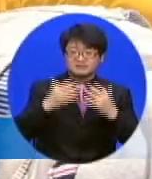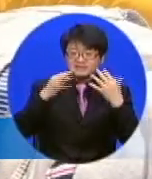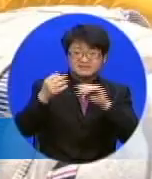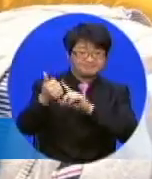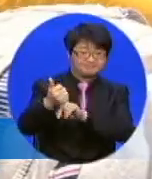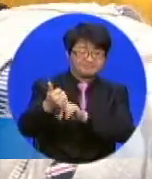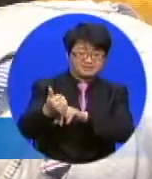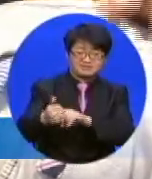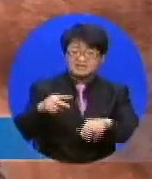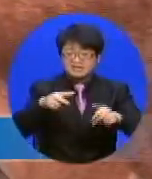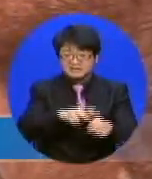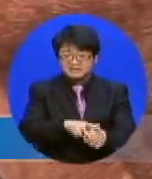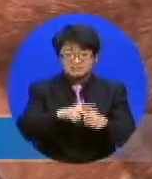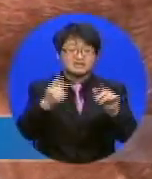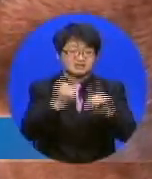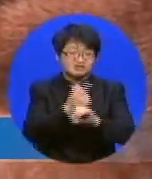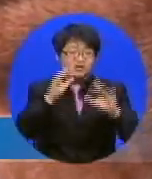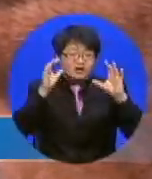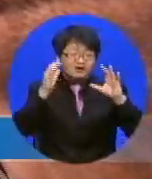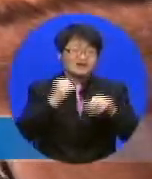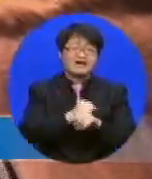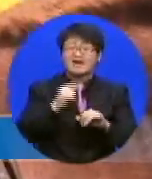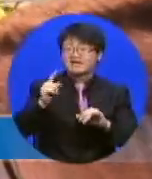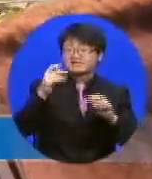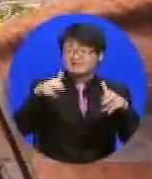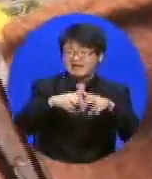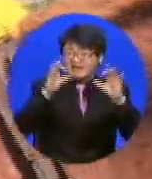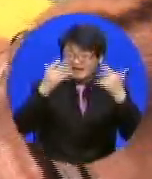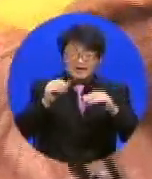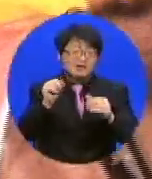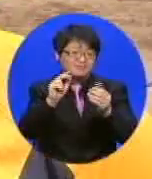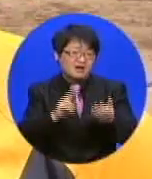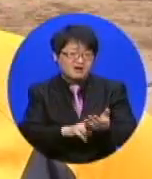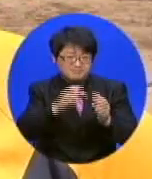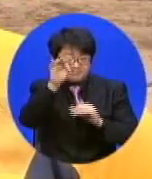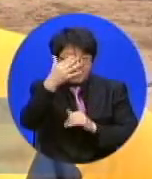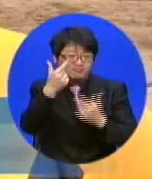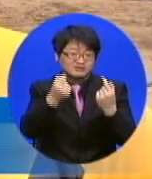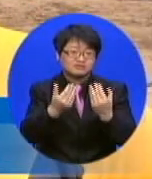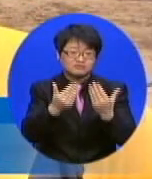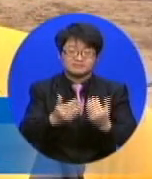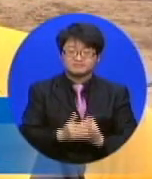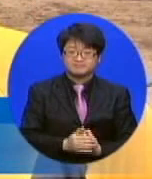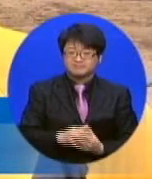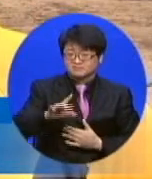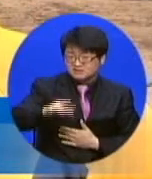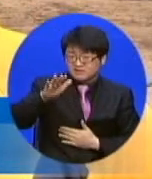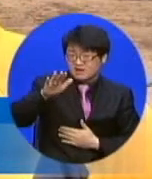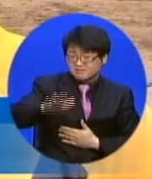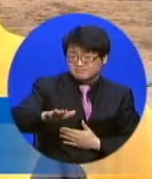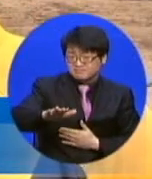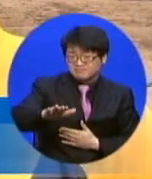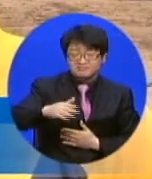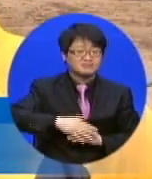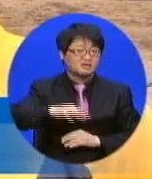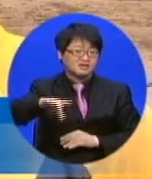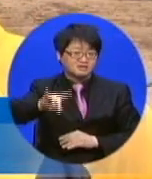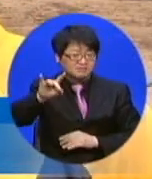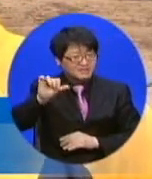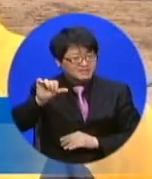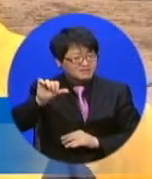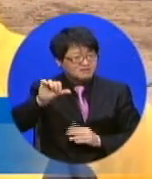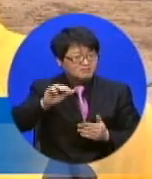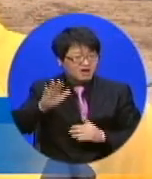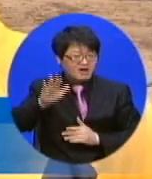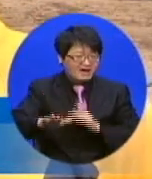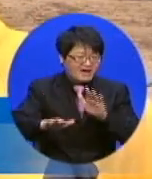승마 치료가 한 장애 아동에겐 마법을 부린 셈입니다. 첫 발을 내딛었을 때, 첫 한 다섯